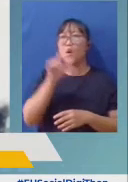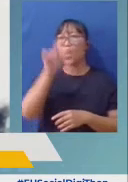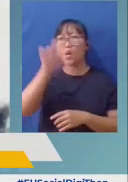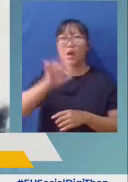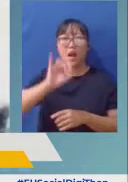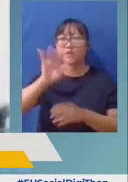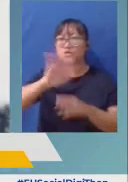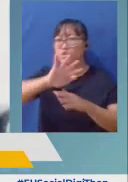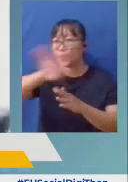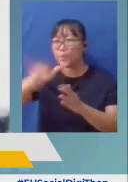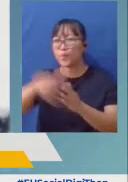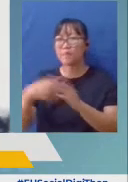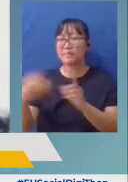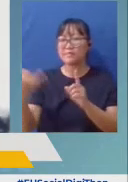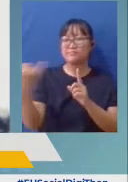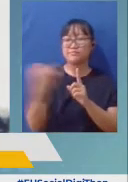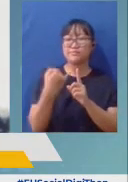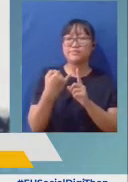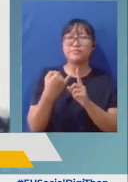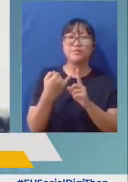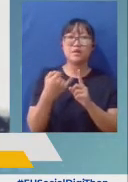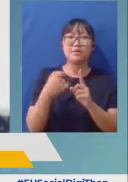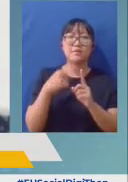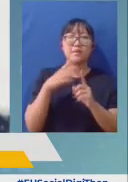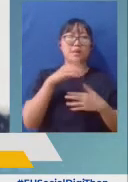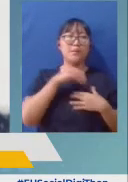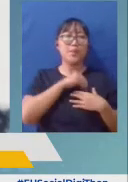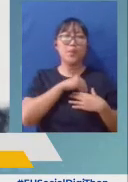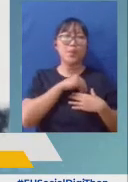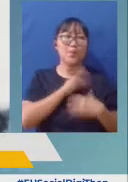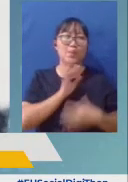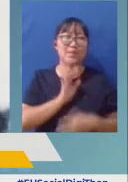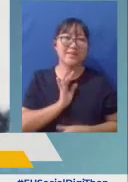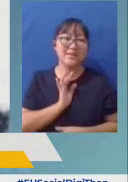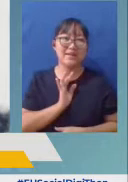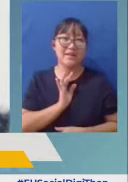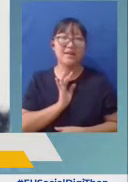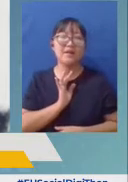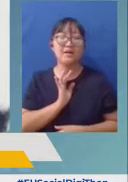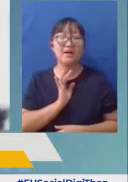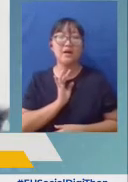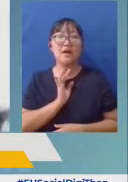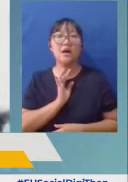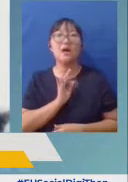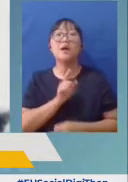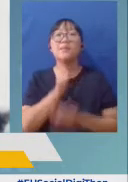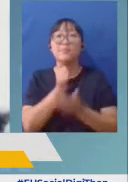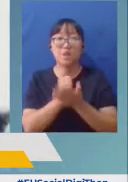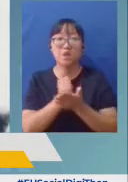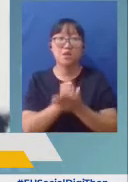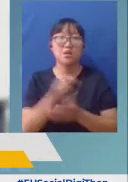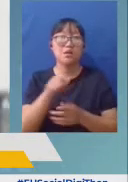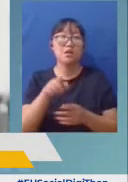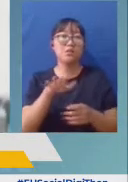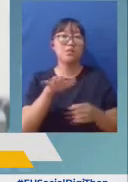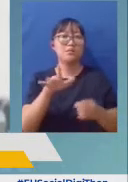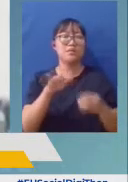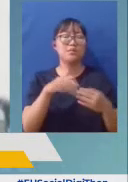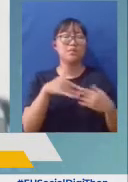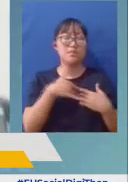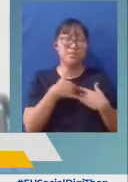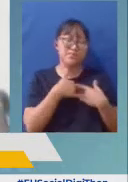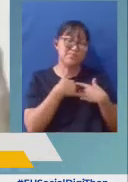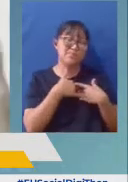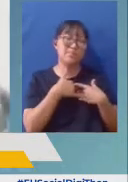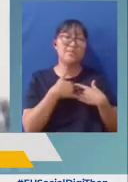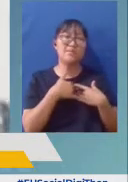apa yang paling tidak beruntung di dunia ini. Nah itu sebenarnya yang melukai dia dan membuat dia kayak nggak keluar gitu ya